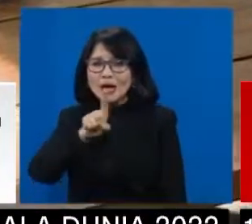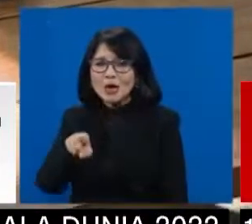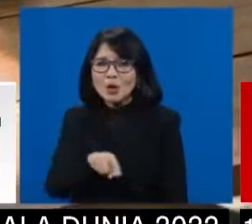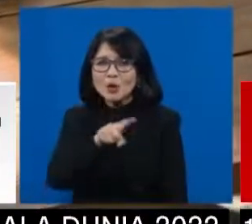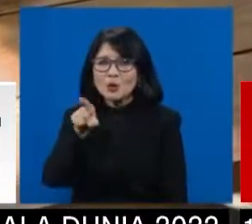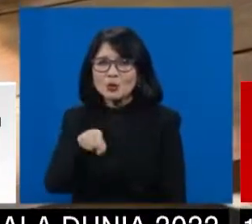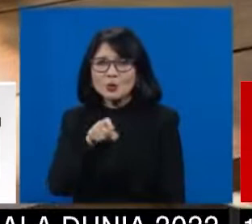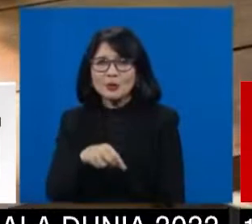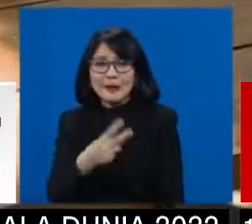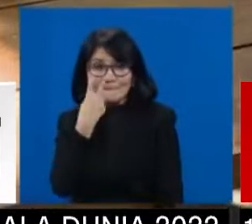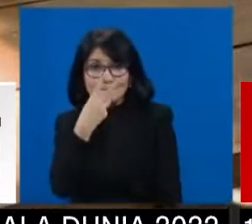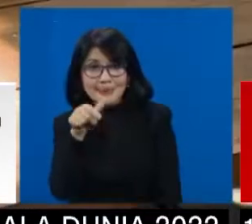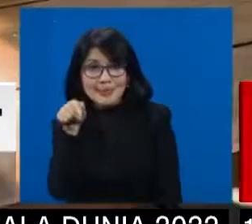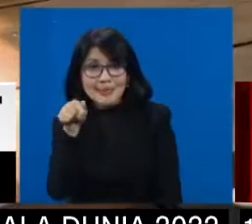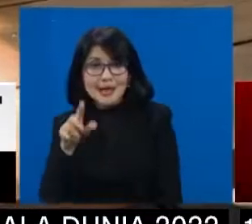Melihat bahwa